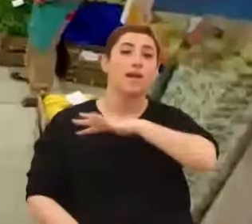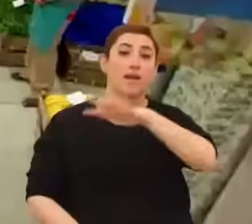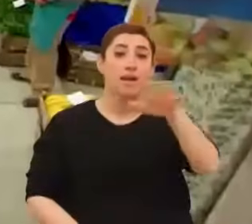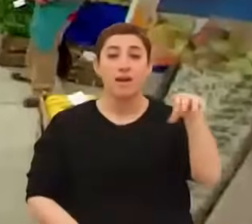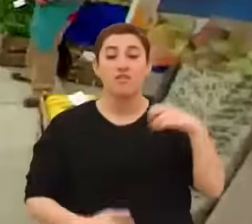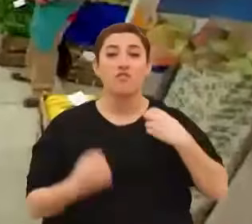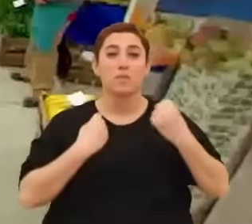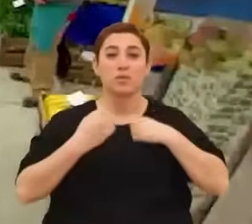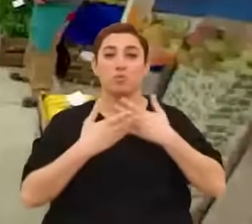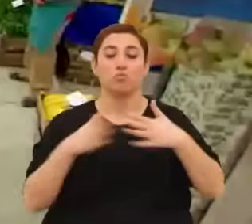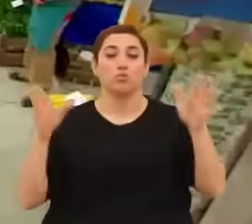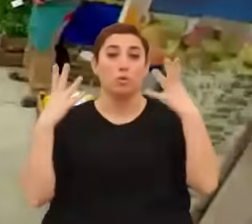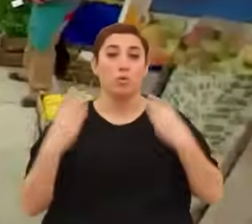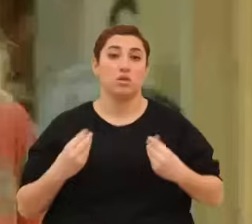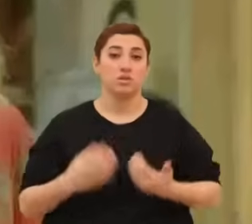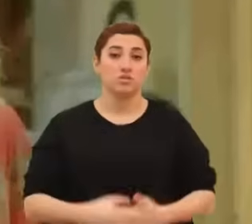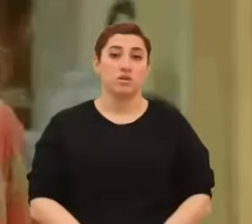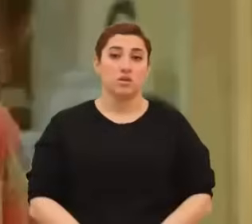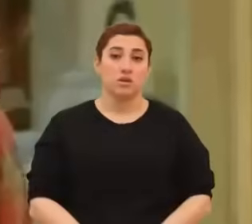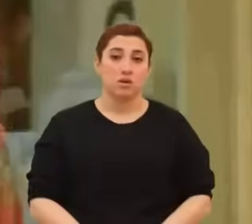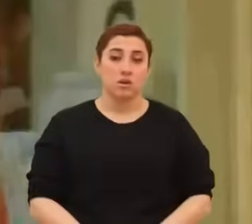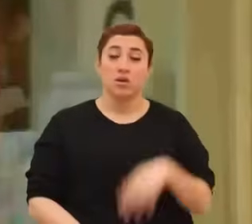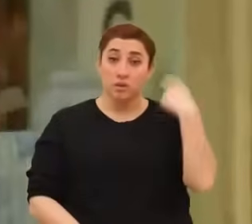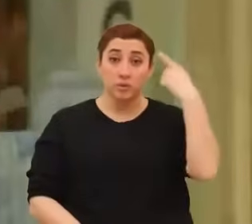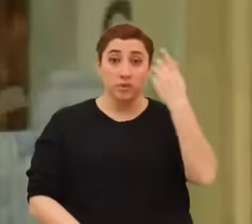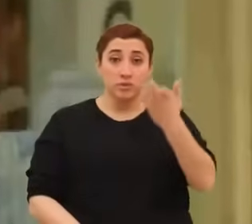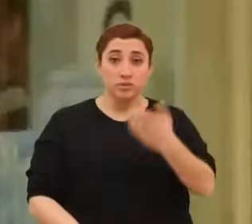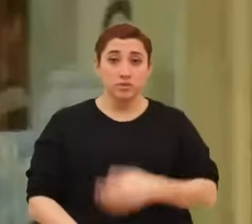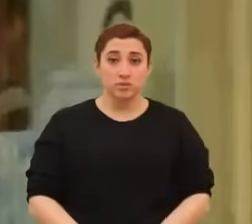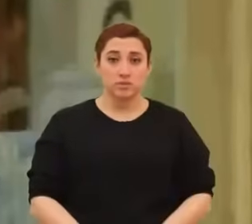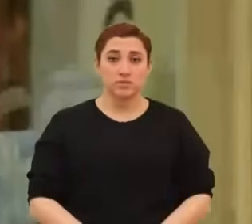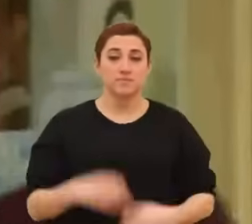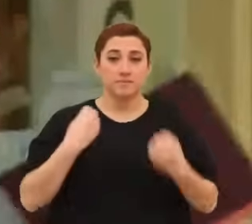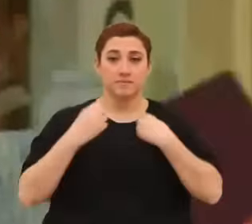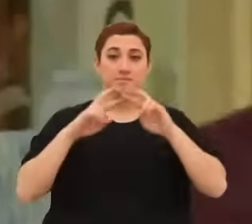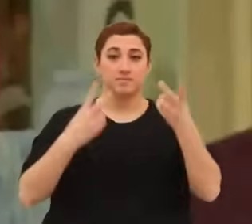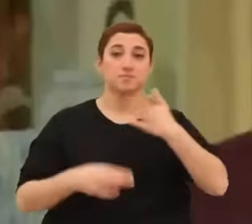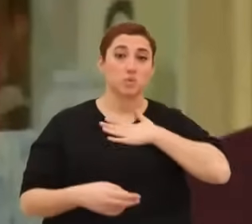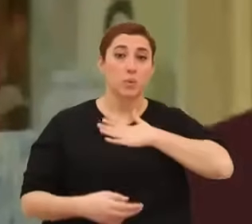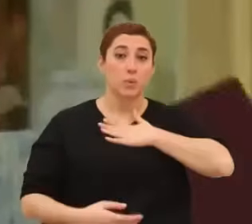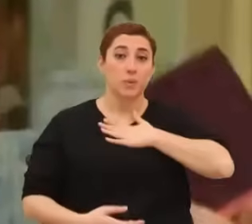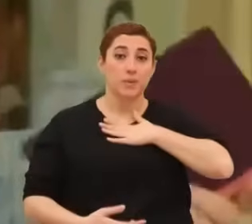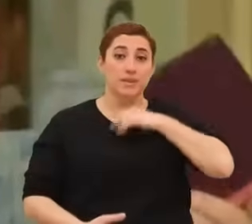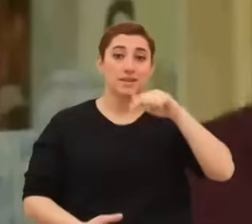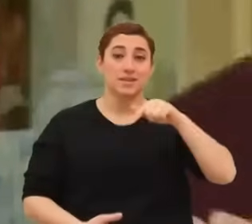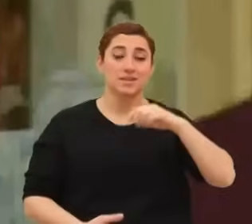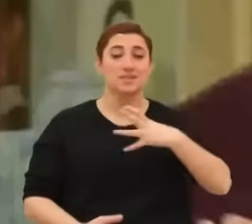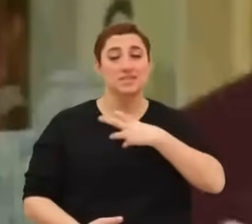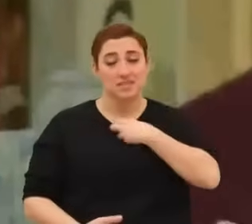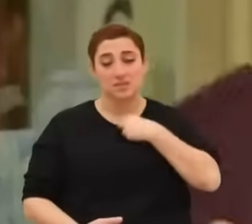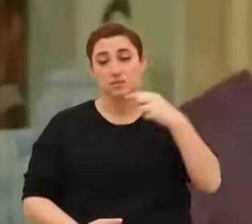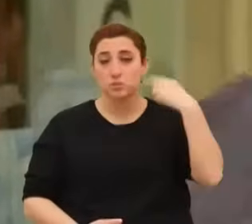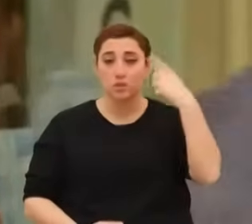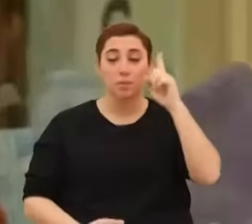tarafı marketler saracak. Düşünsene. Bakkal dükkanının önünde dertli